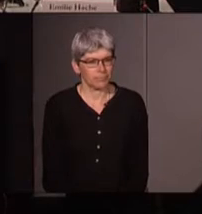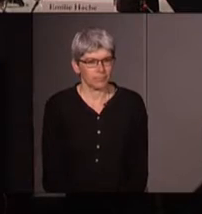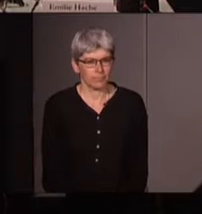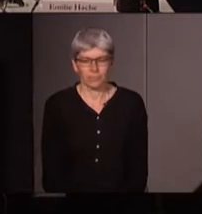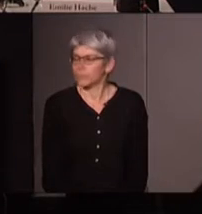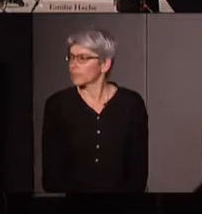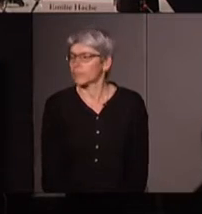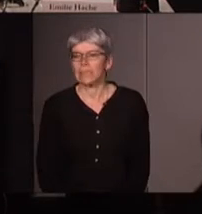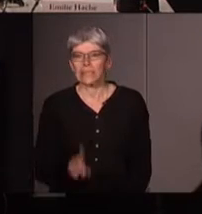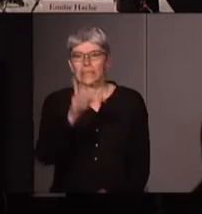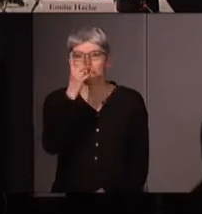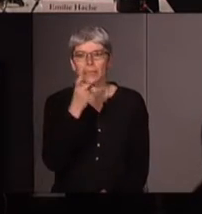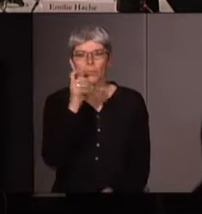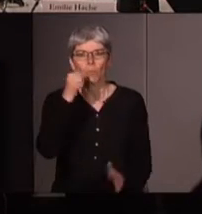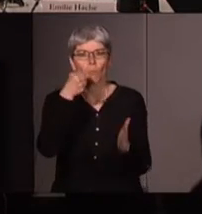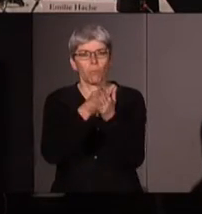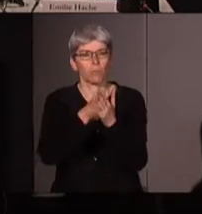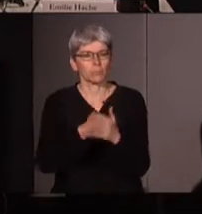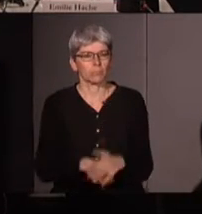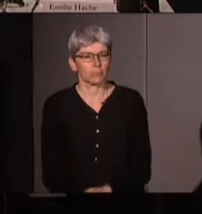il y a des questions au fond il y a une question